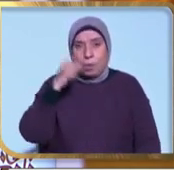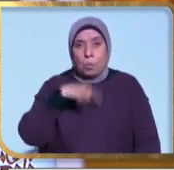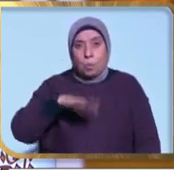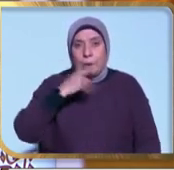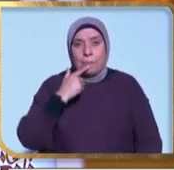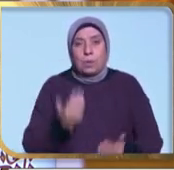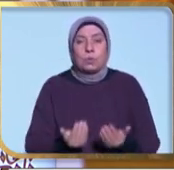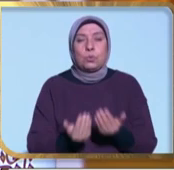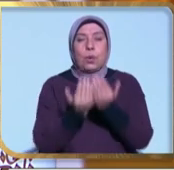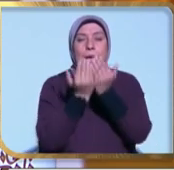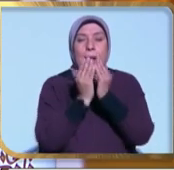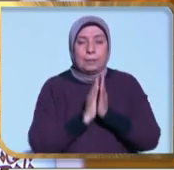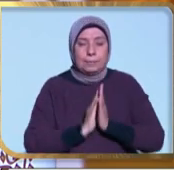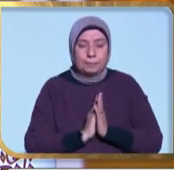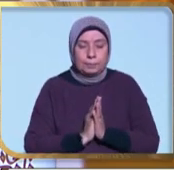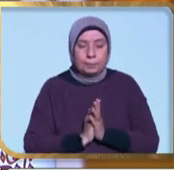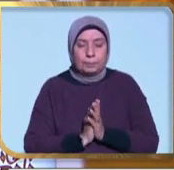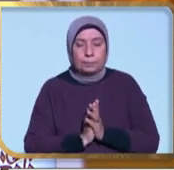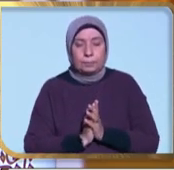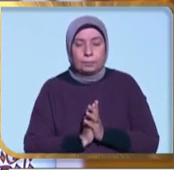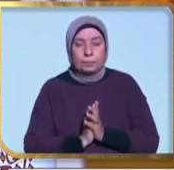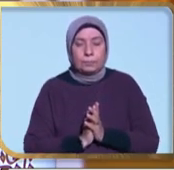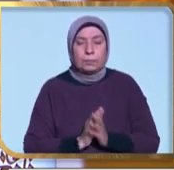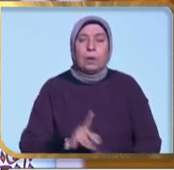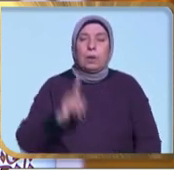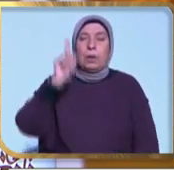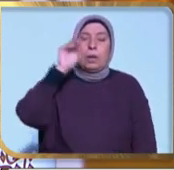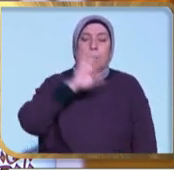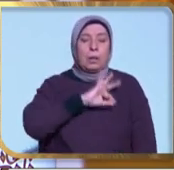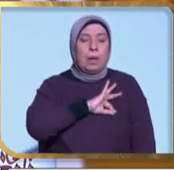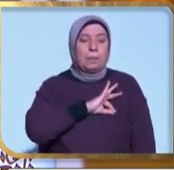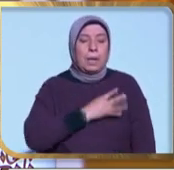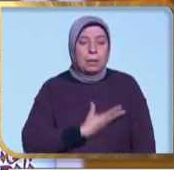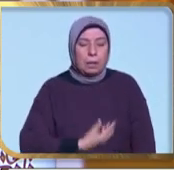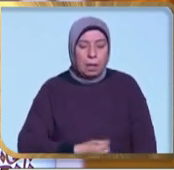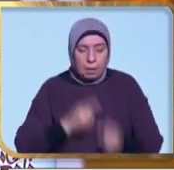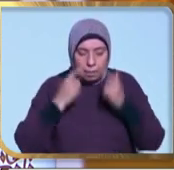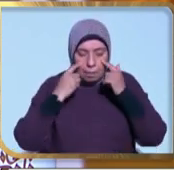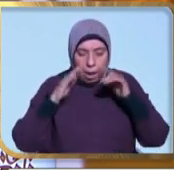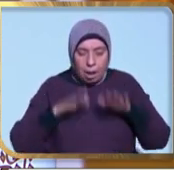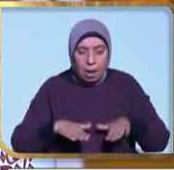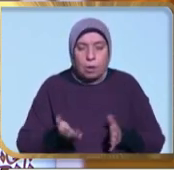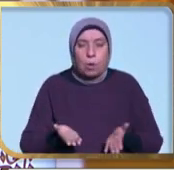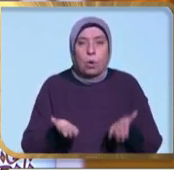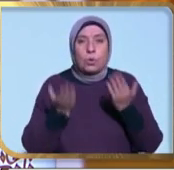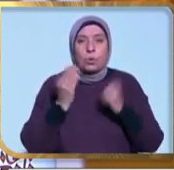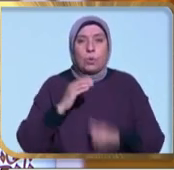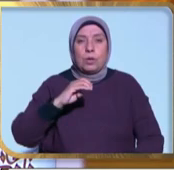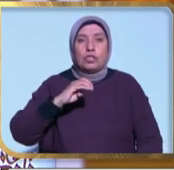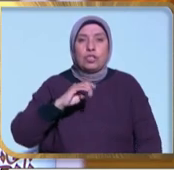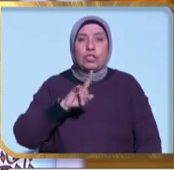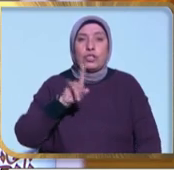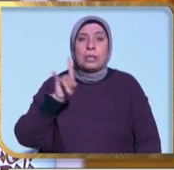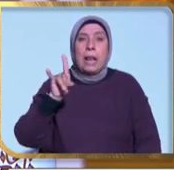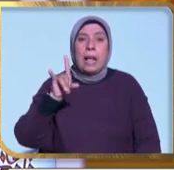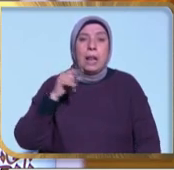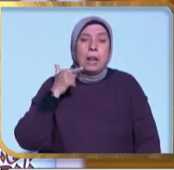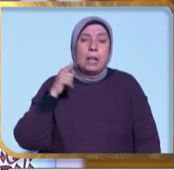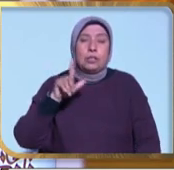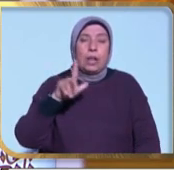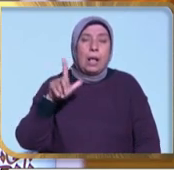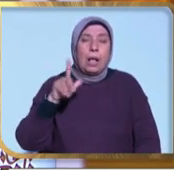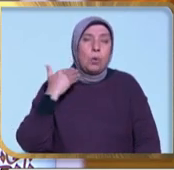استجب لكم يا الله يا رحمن يا رحيم يا حي يا قيوم يا ذا الجلال والاكرام والطول